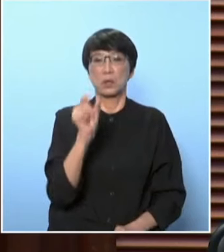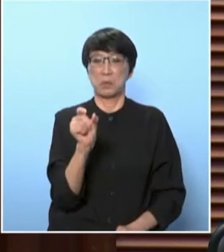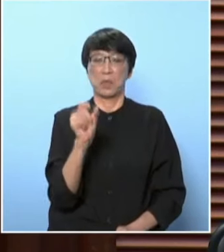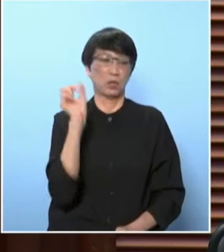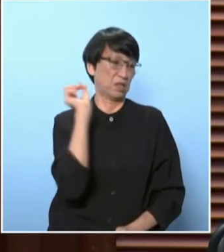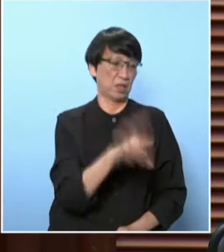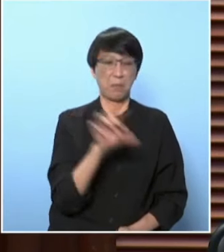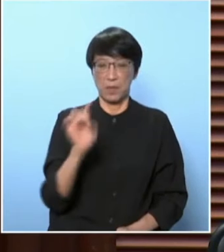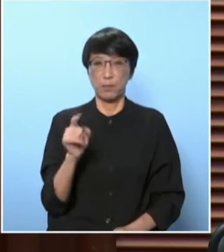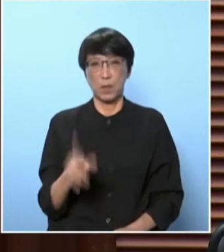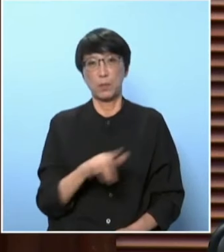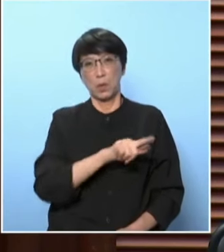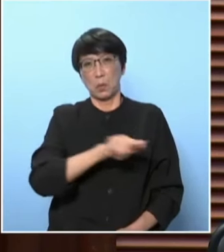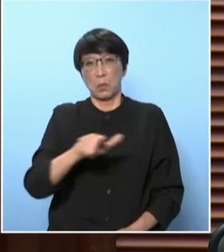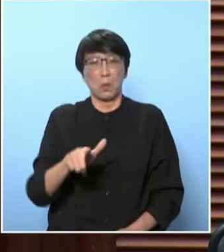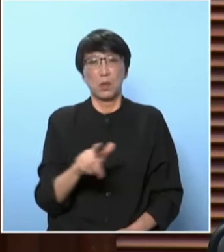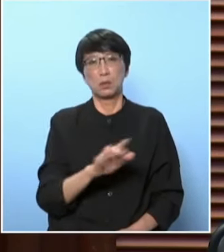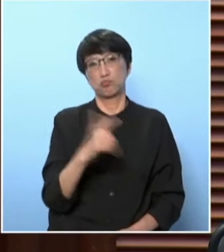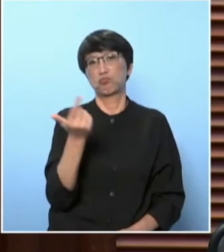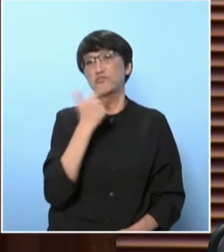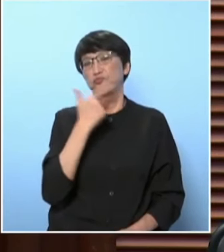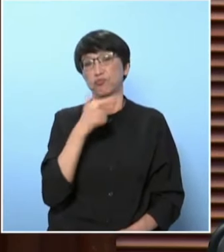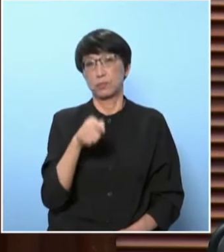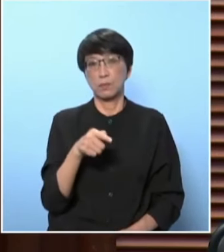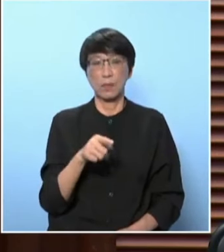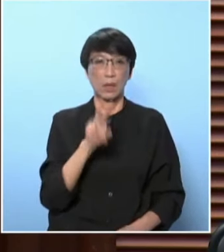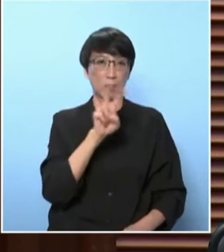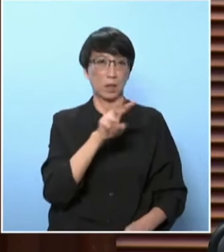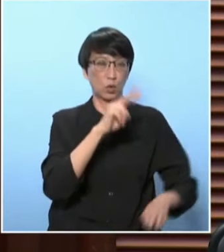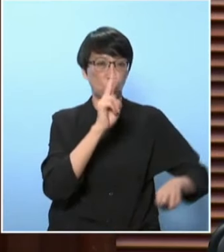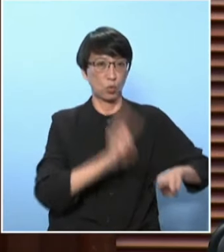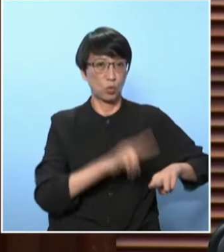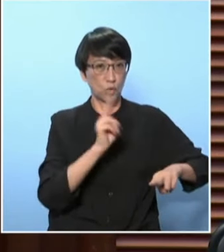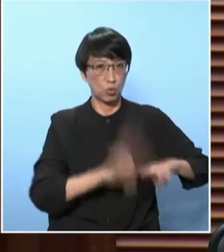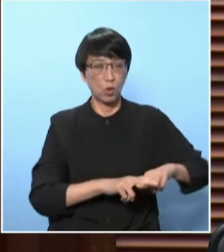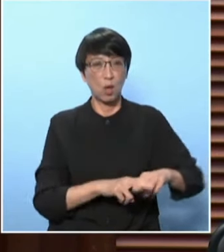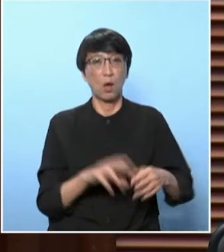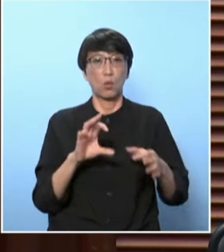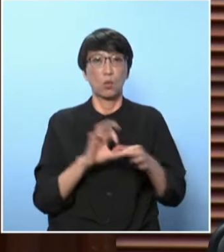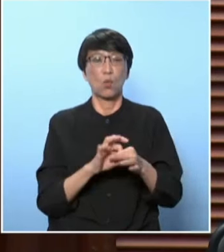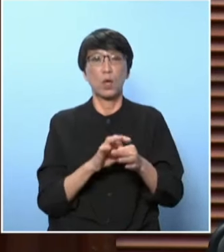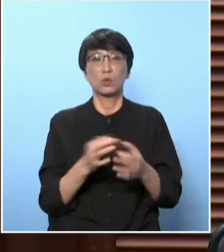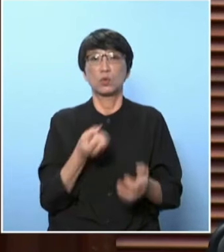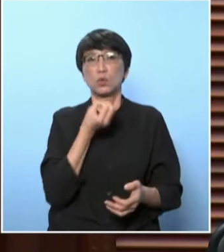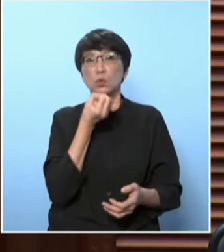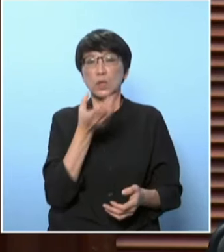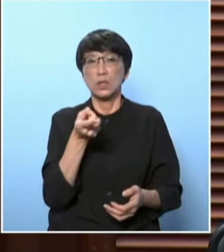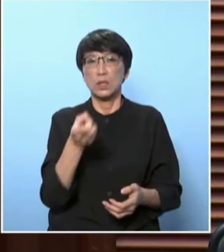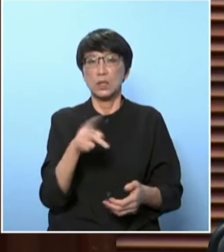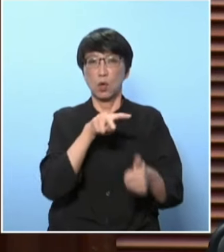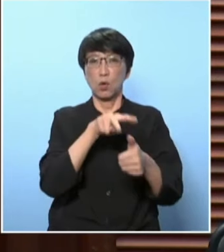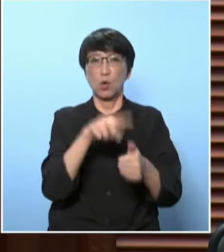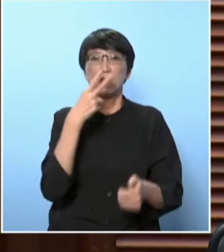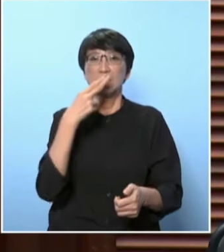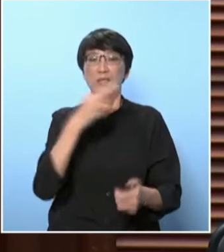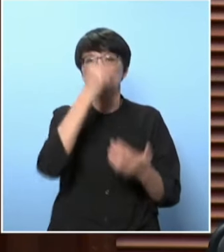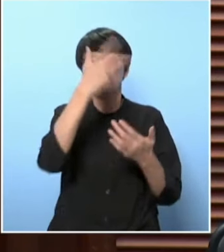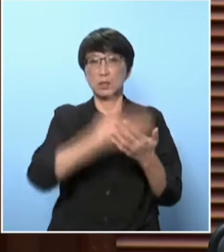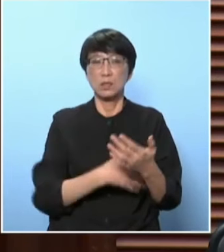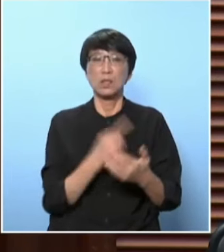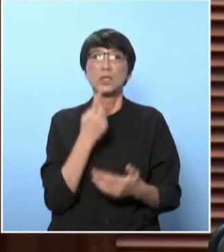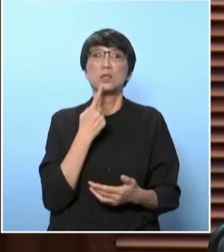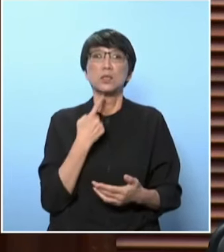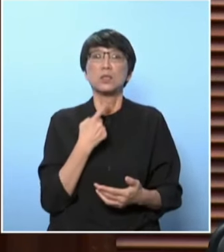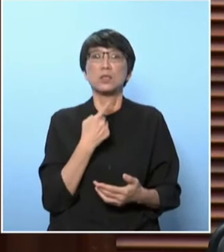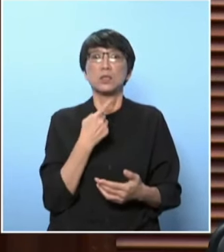港嘅。咁事實上，我哋睇翻喺一啲內地嘅反應，對於我哋提出呢個控煙政策咧，喺小紅書入邊